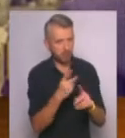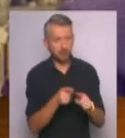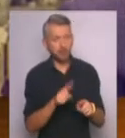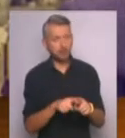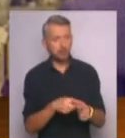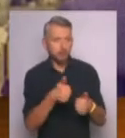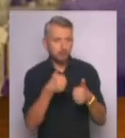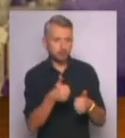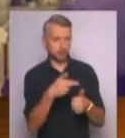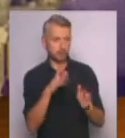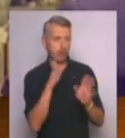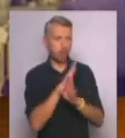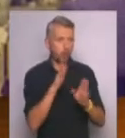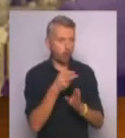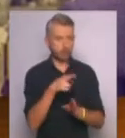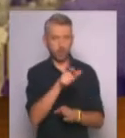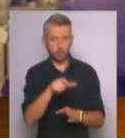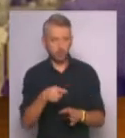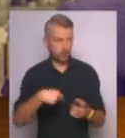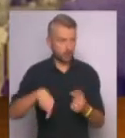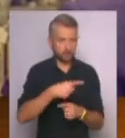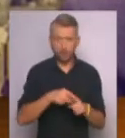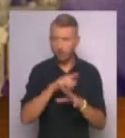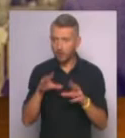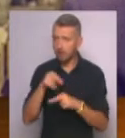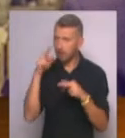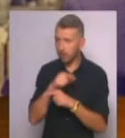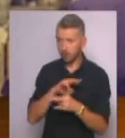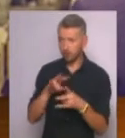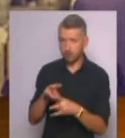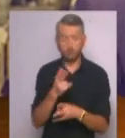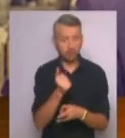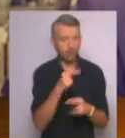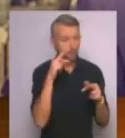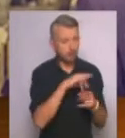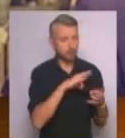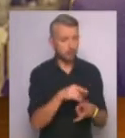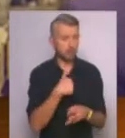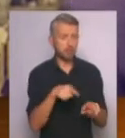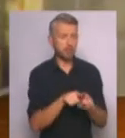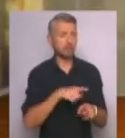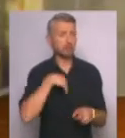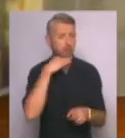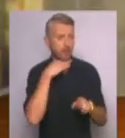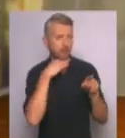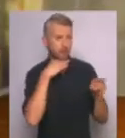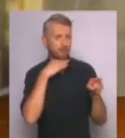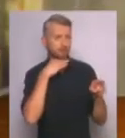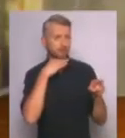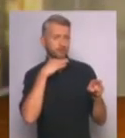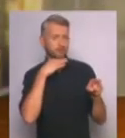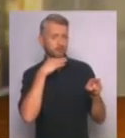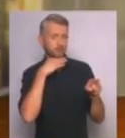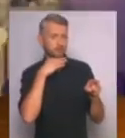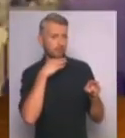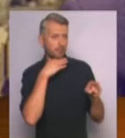для екології, для нас... Це взагалі неправильно, шкідливо. Неправильно, так. Шкідливо, нам і так достатньо тих екологічних таких